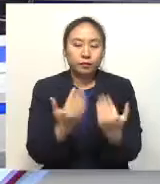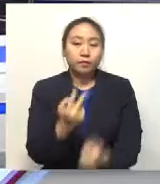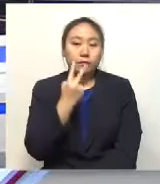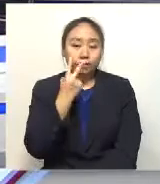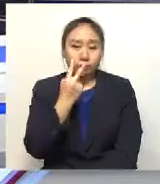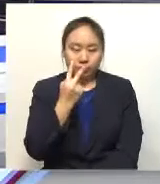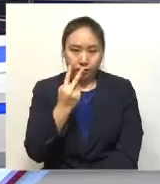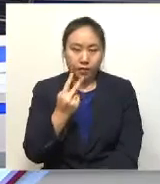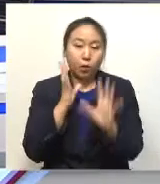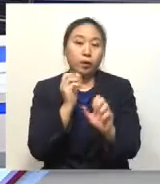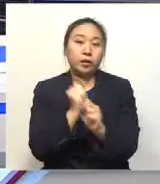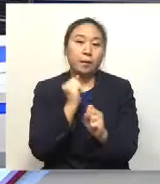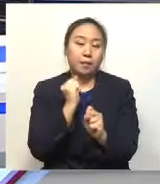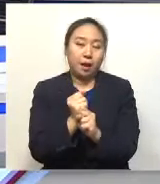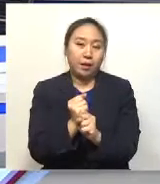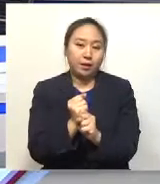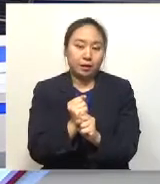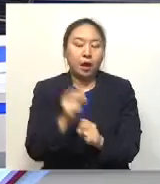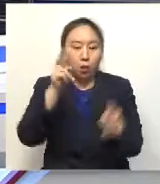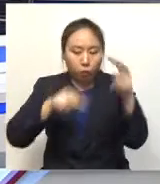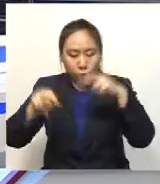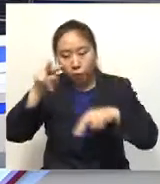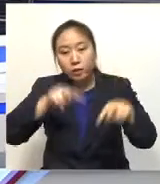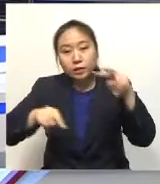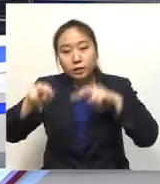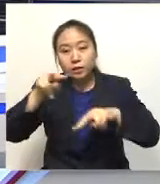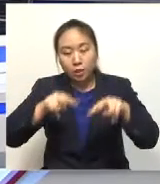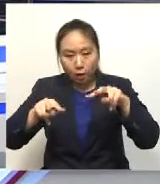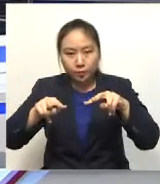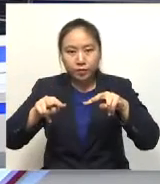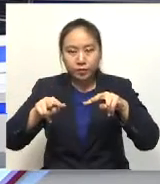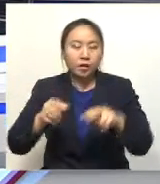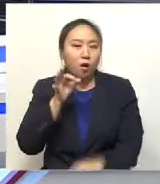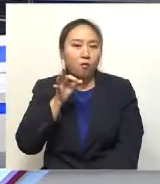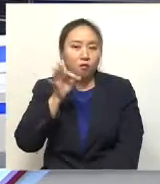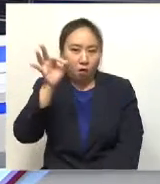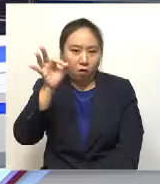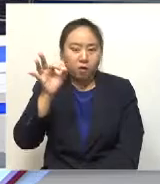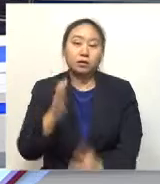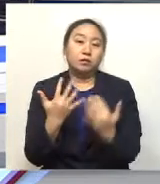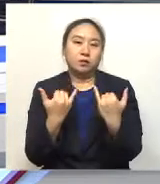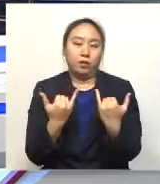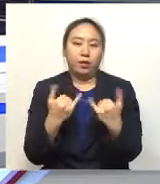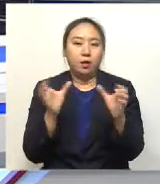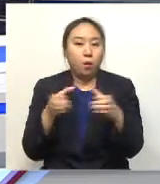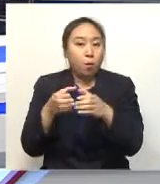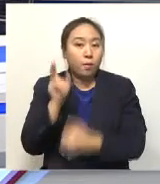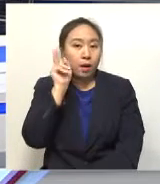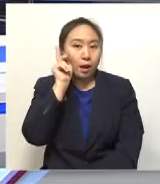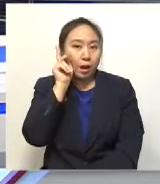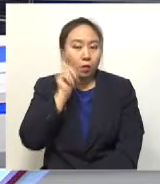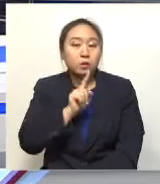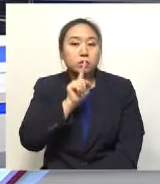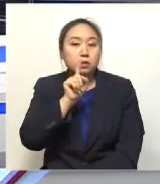เราจะเห็นว่าตอนนี้เนี่ยเจ้าหน้าที่ที่เกี่ยวข้องก็ทำการในการตรวจสอบรวมถึงแจ้งข้อกล่าวหาต่างๆไปแล้วทีนี้ผู้สื่อข่าวก็เลยต้องไปถ